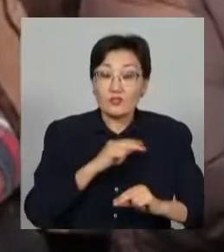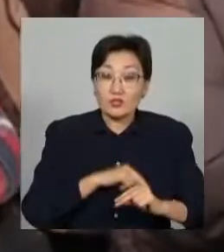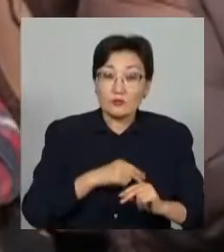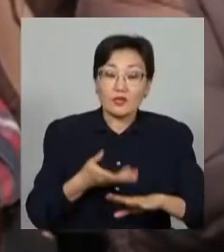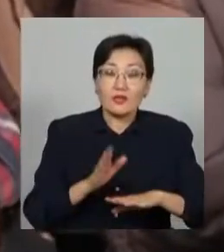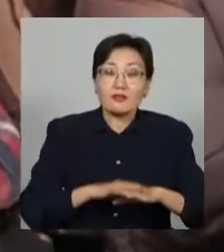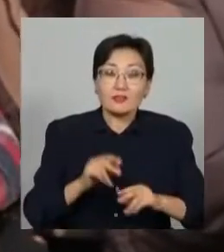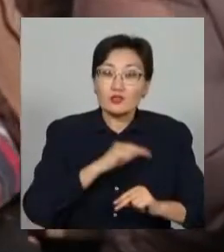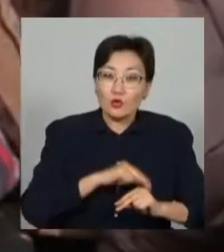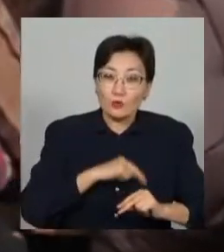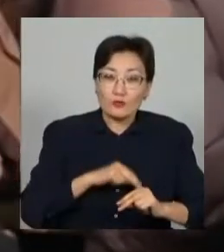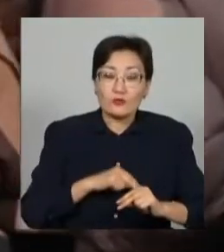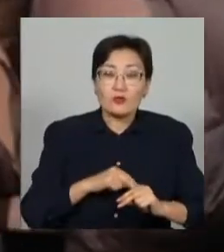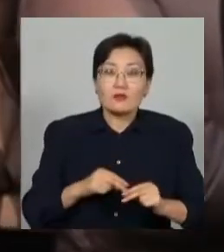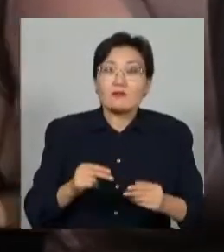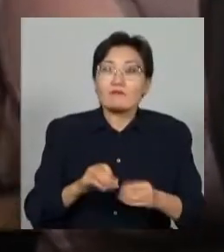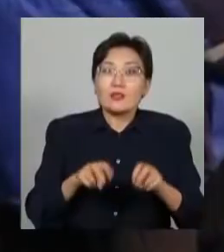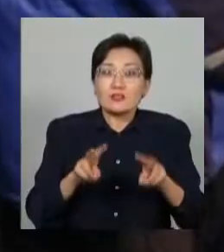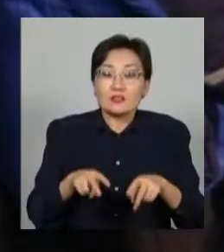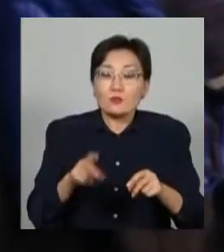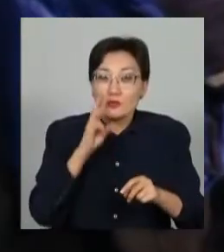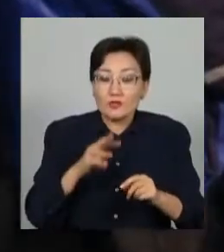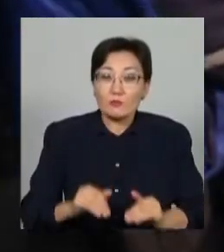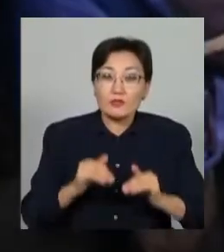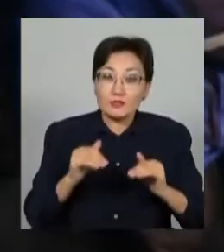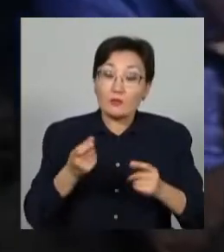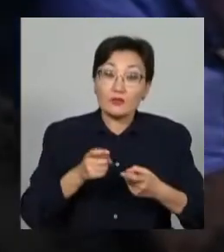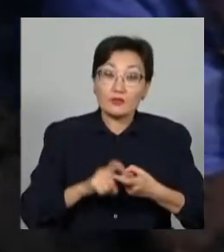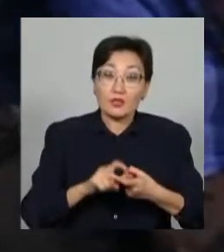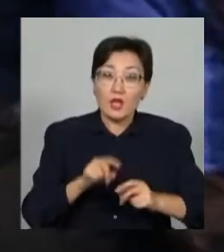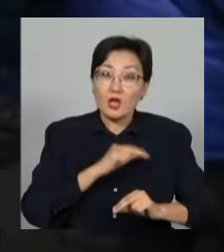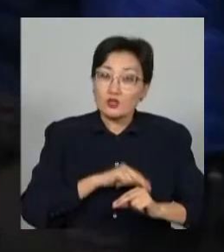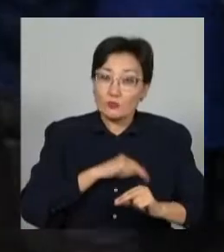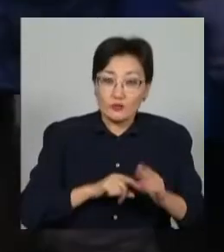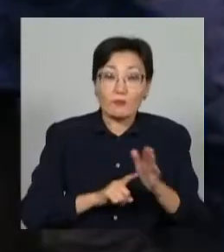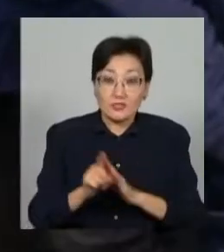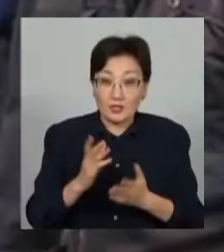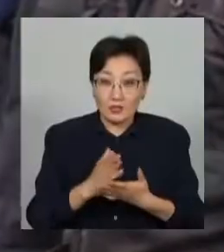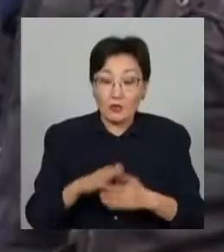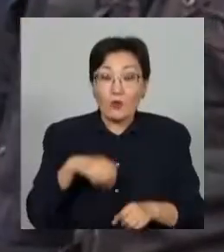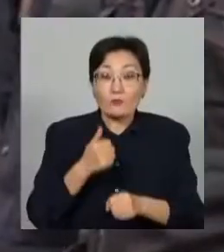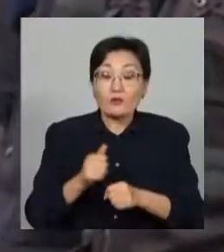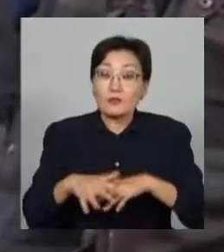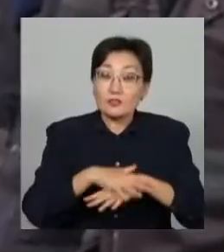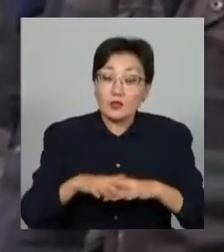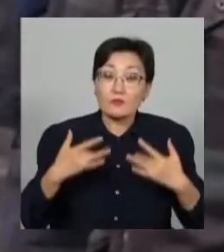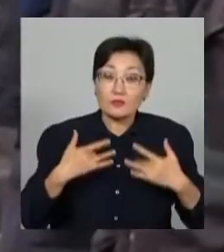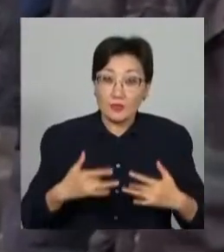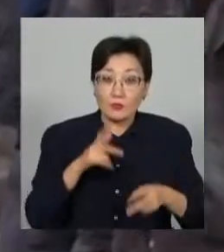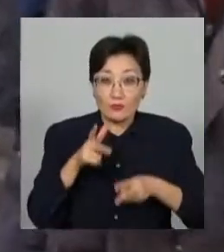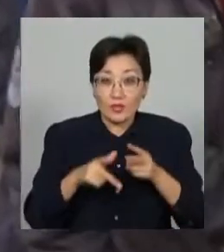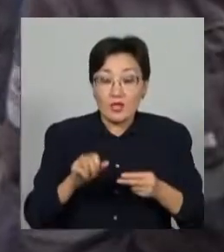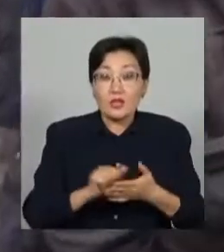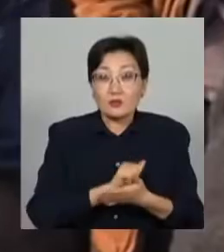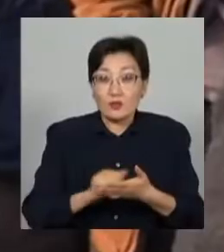қызметі қиын жұмыста ақ тер көк терге түсетін мамандардың айлығын көтеруге байланысты жұмыс басталып кеткен. Бастысы көпшіліктің талап арызы